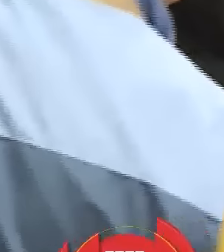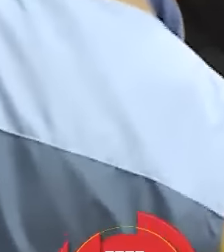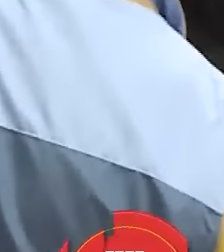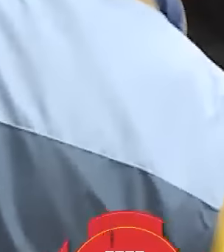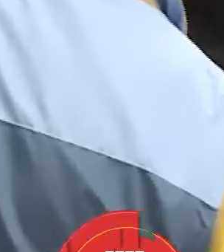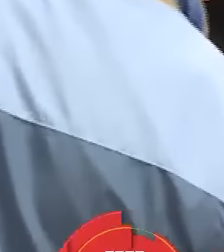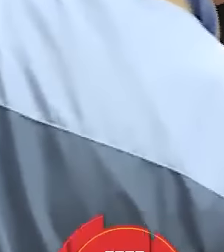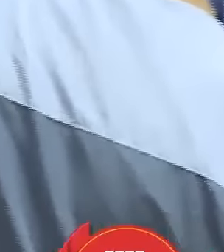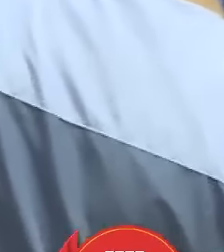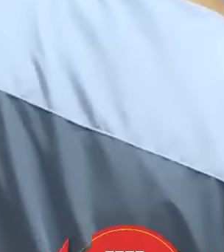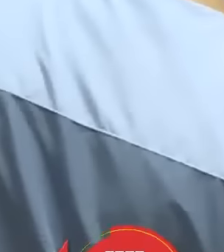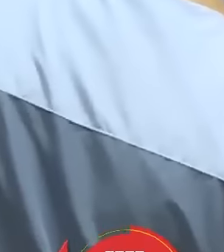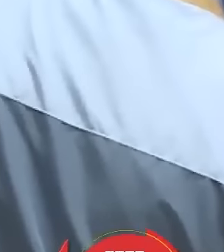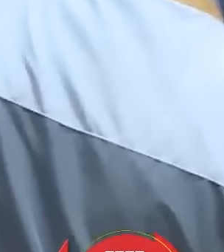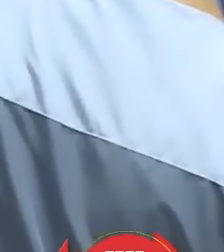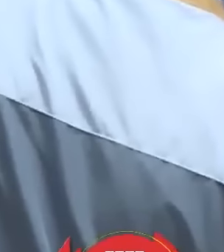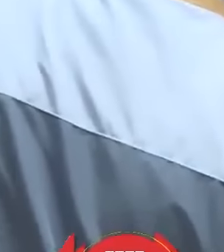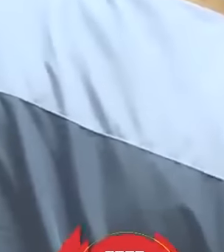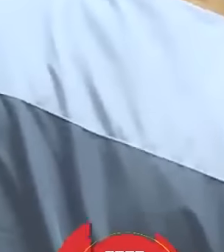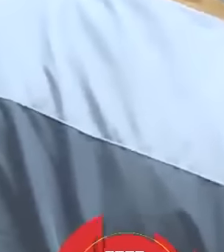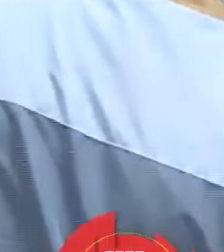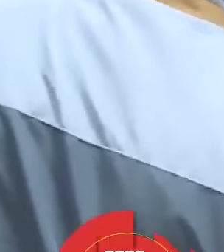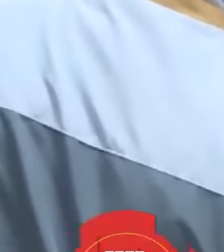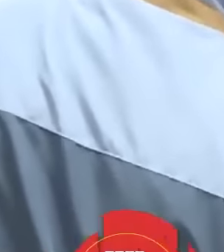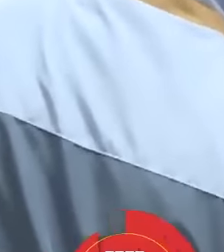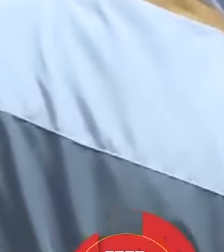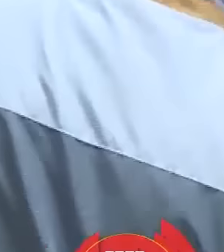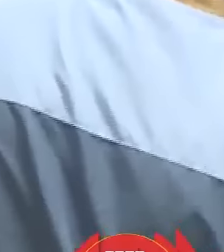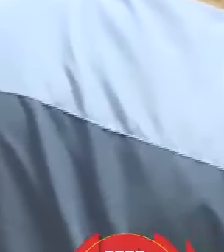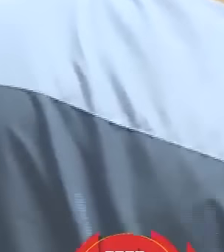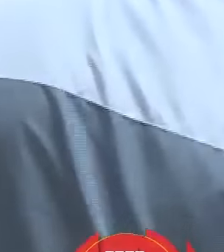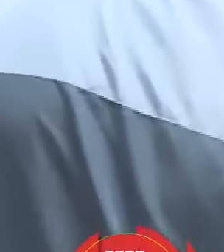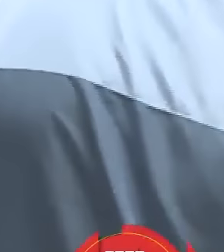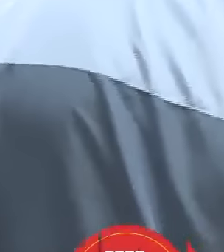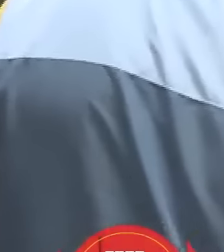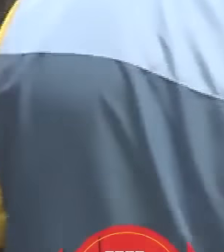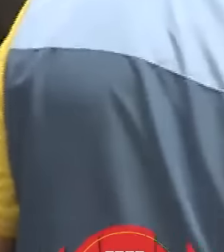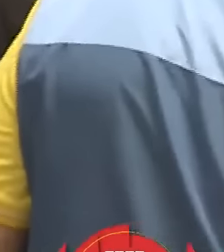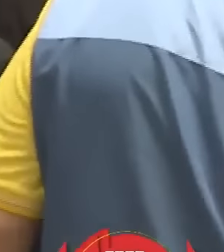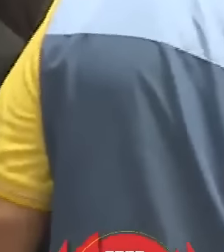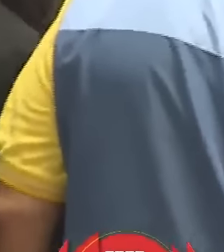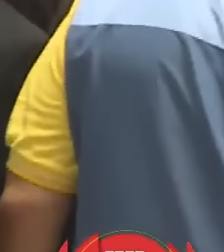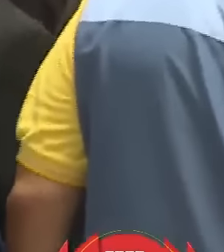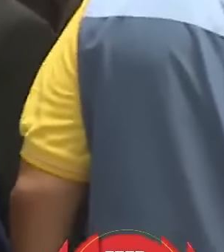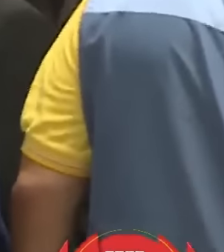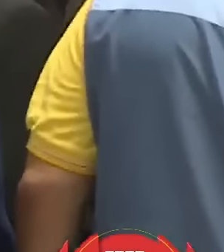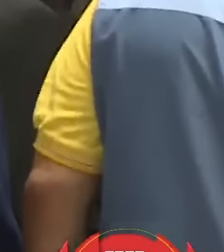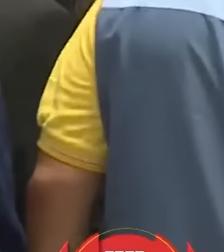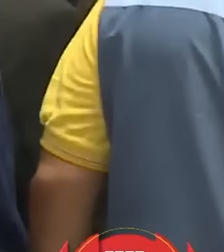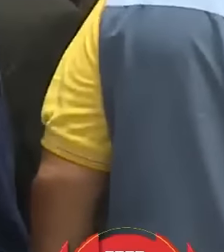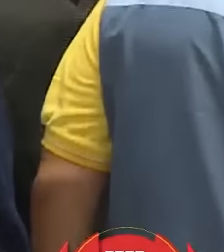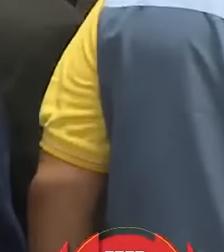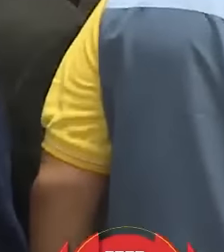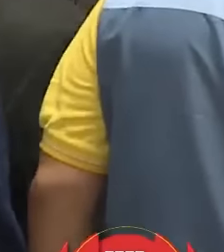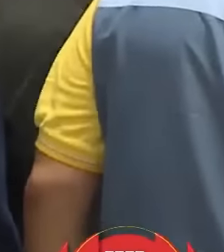ให้มีไฟล์บินมาลงมากขึ้นแล้วการเปลี่ยนชื่อใหม่จะช่วยหนุนให้การท่องเที่ยวการเจริญเติบโตของจังหวัดเพชรบุรีก็ดีตาม